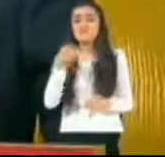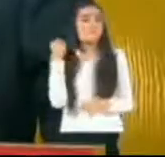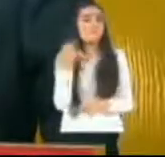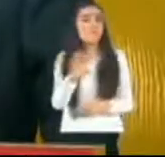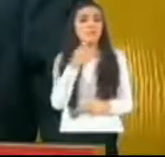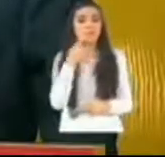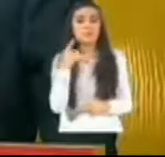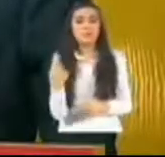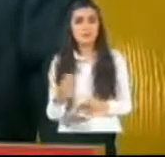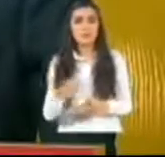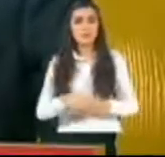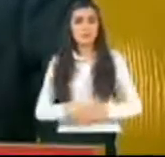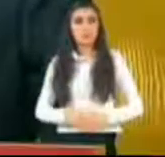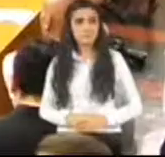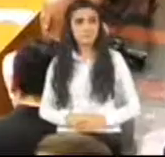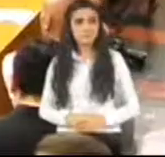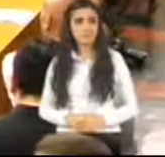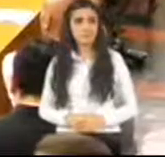vermeyecek.